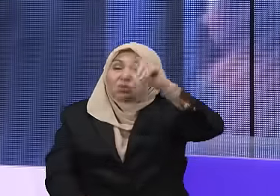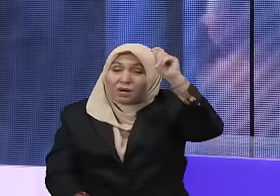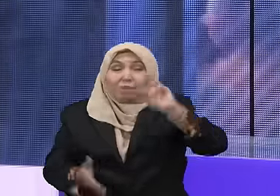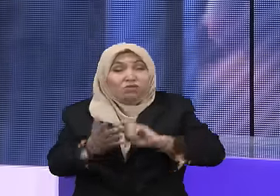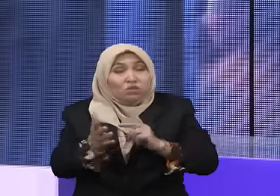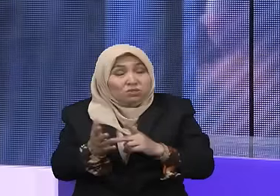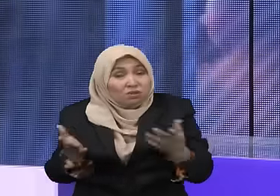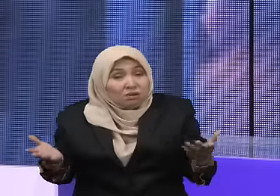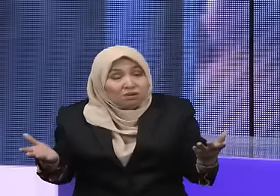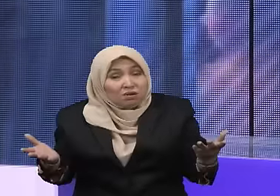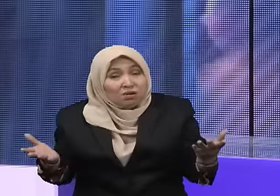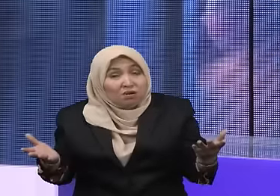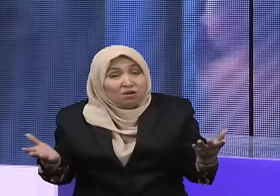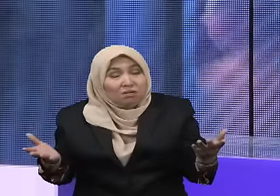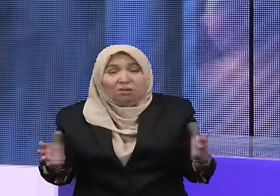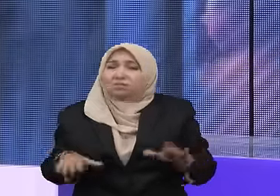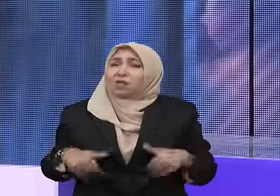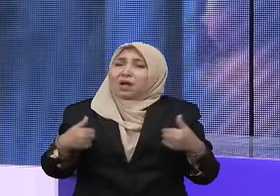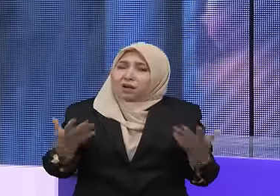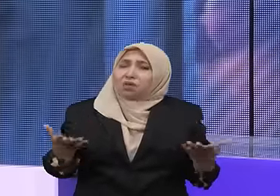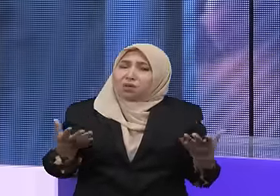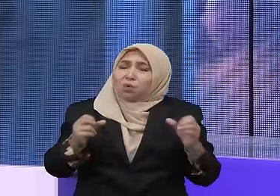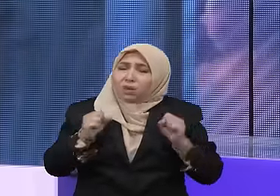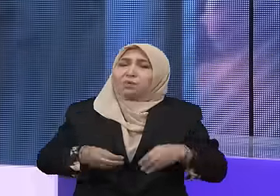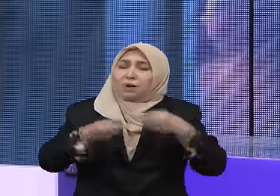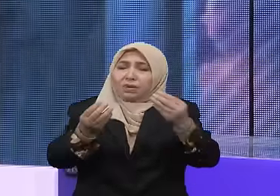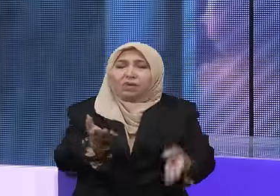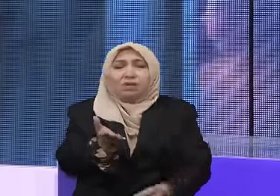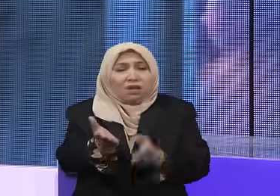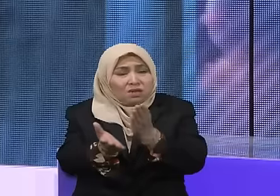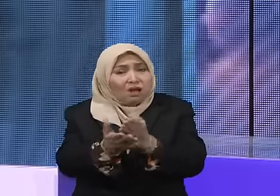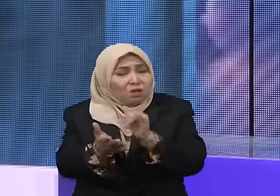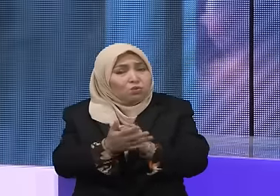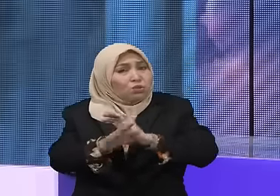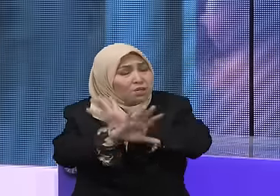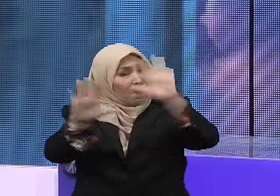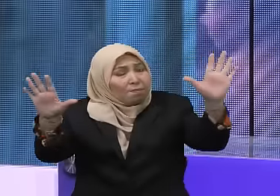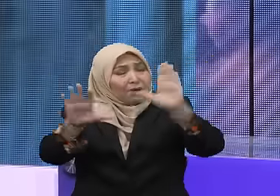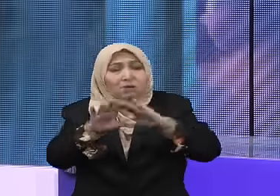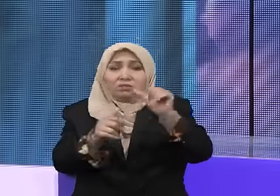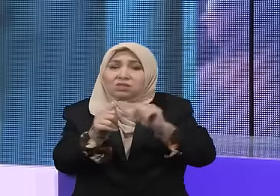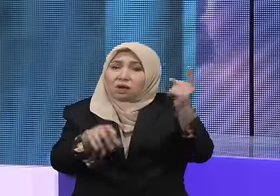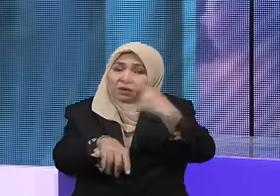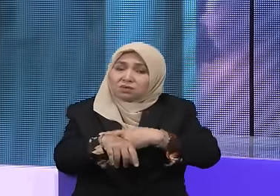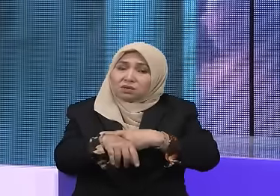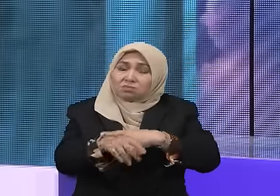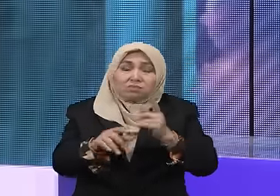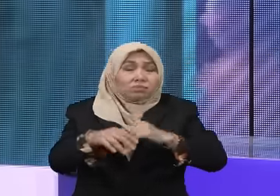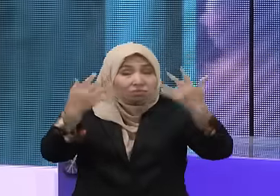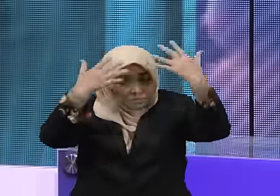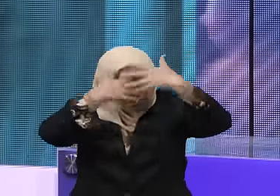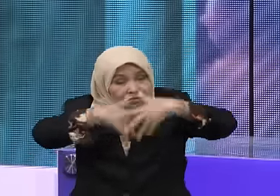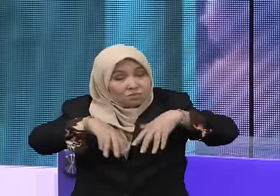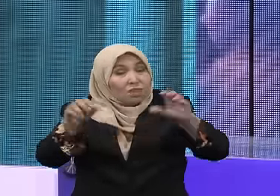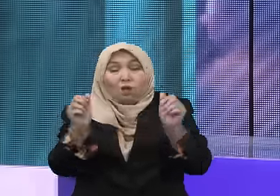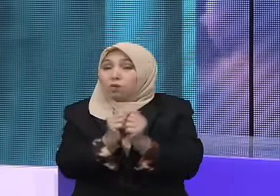maksudnya macam mana dia boleh memberi hidayah, padahal hidayah itu terang pada setiap masa. Waktu dia gelap, waktu tak